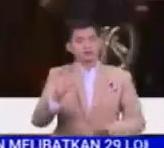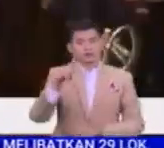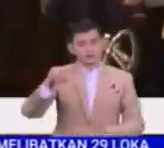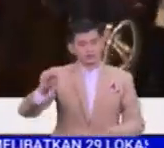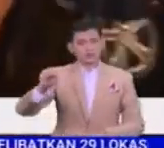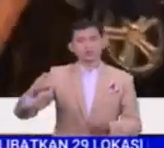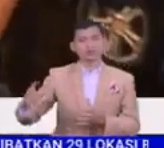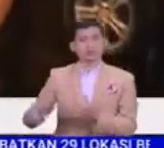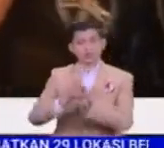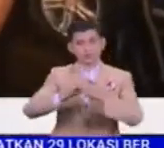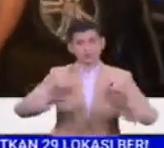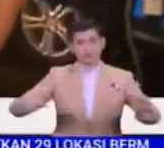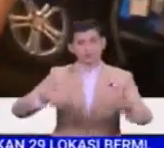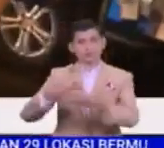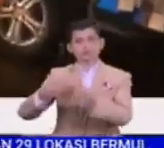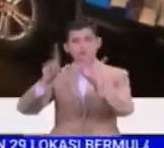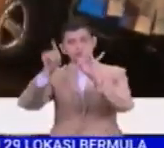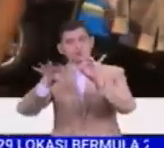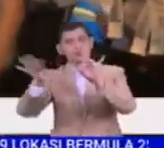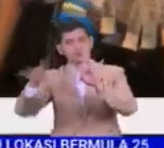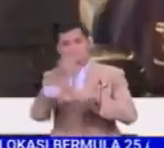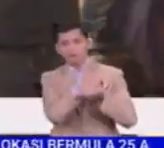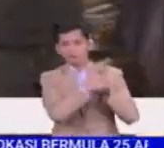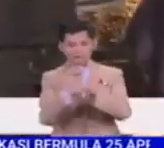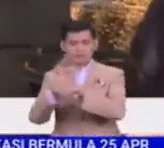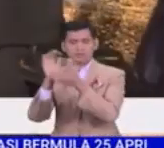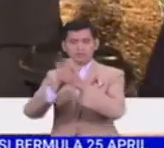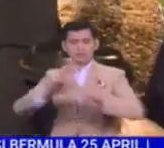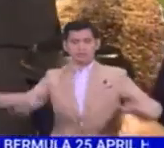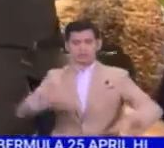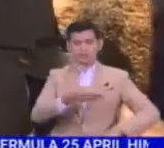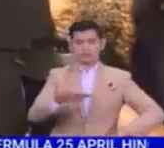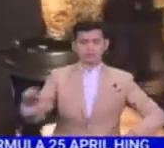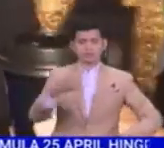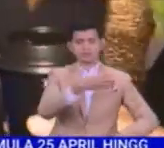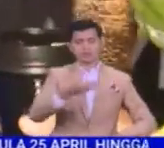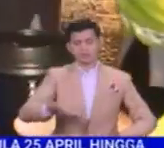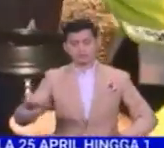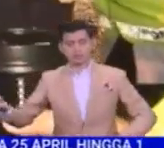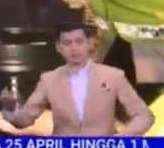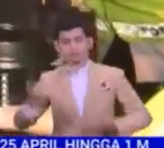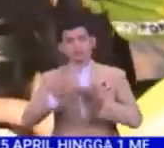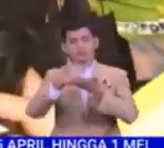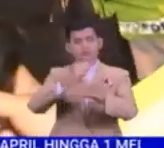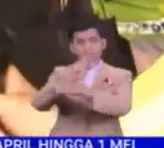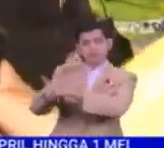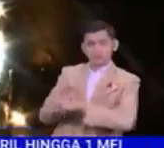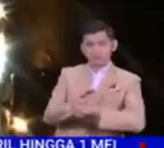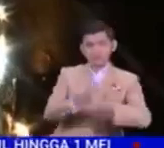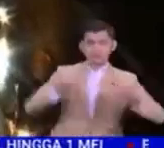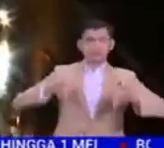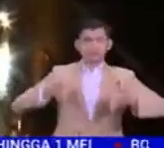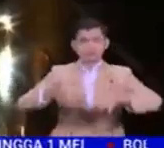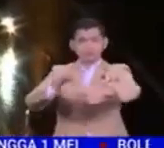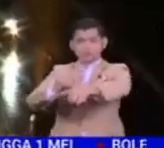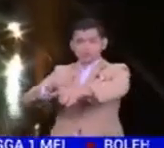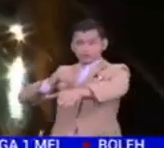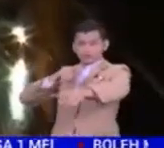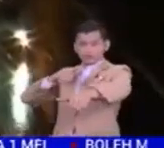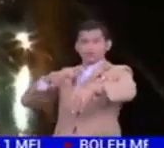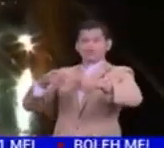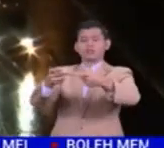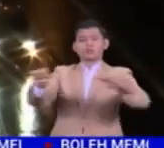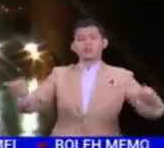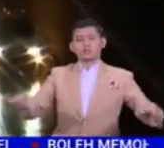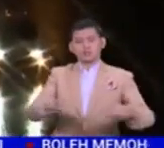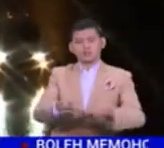ini bagi memantau keselamatan harta benda dan premis selain membantu mengawal kesesakan lalu lintas di beberapa